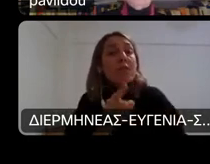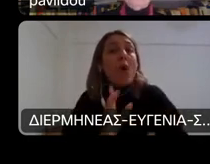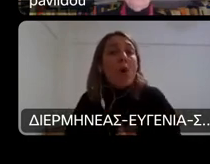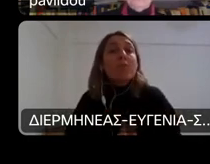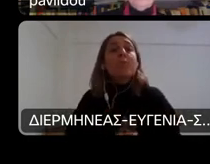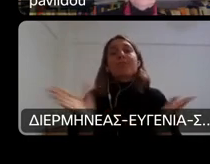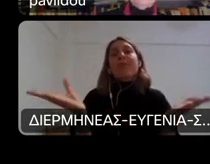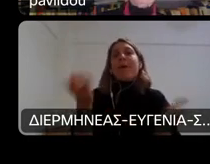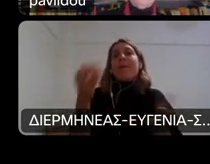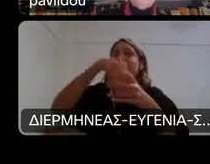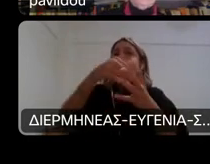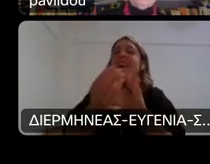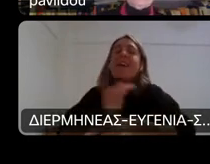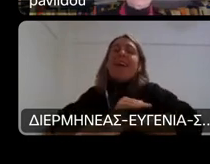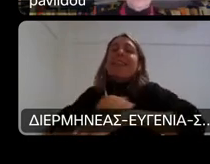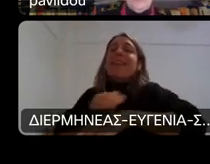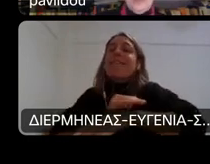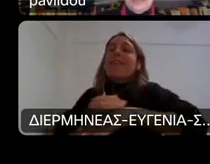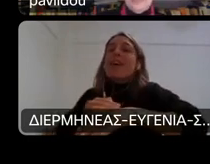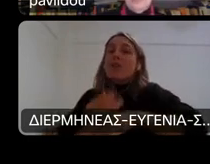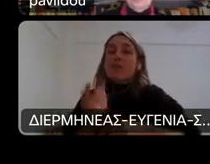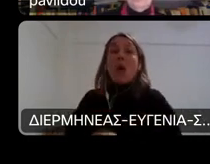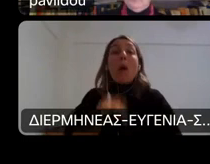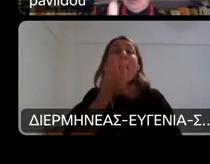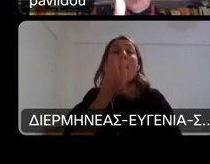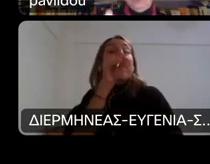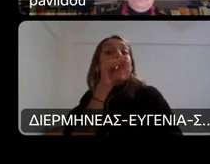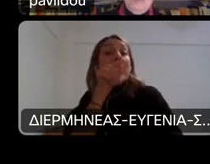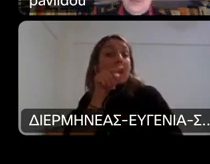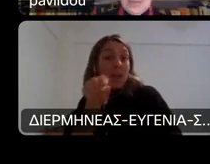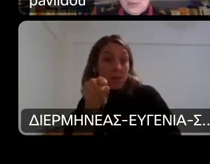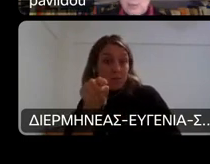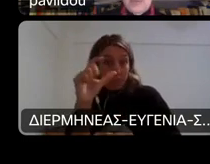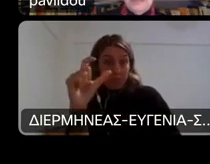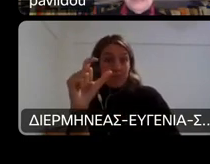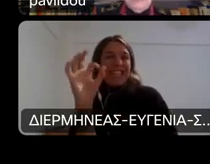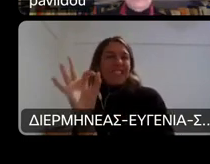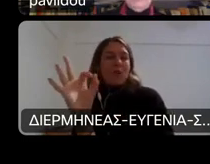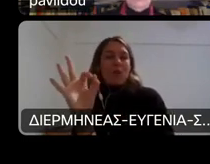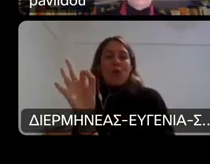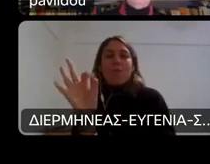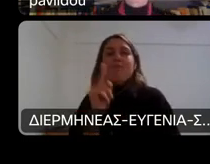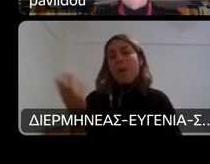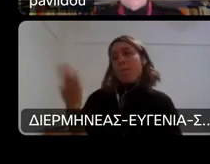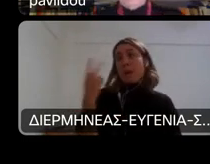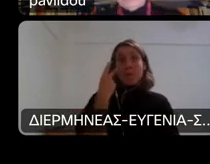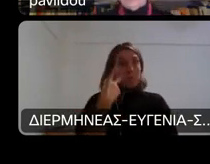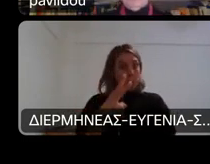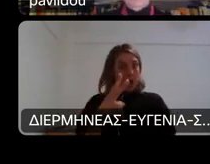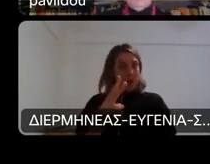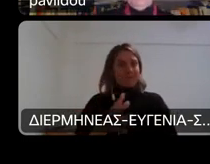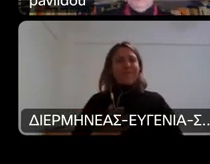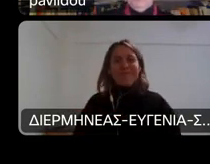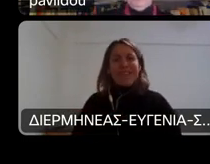και την τρυφερότητα. Και το παπάκι, όπως φαντάζομαι είδατε πριν από λίγο, δεν λειτουργεί